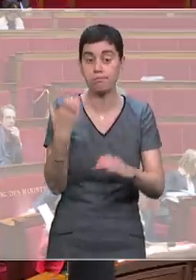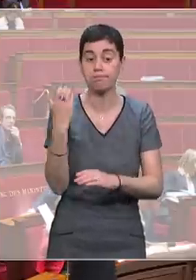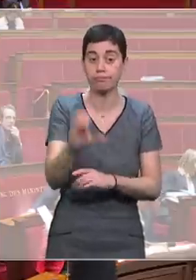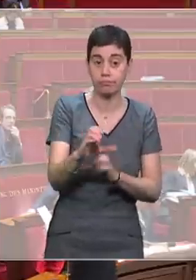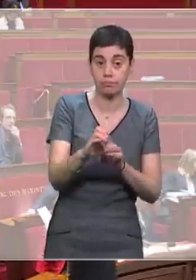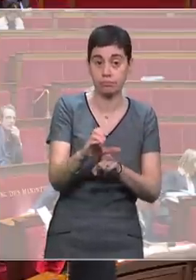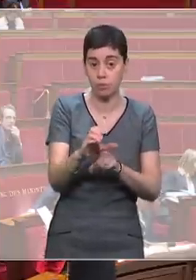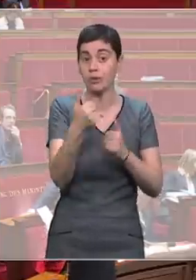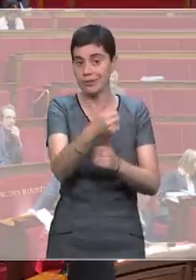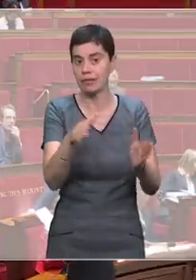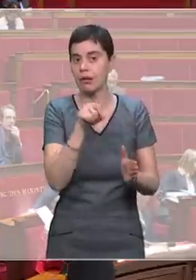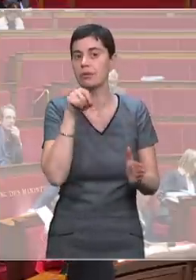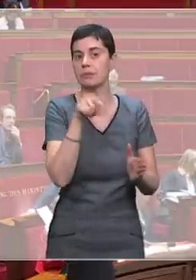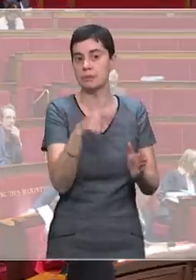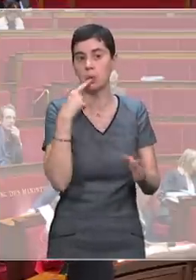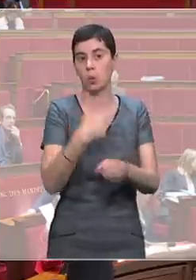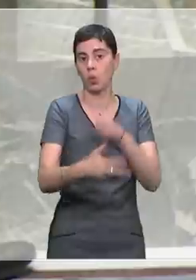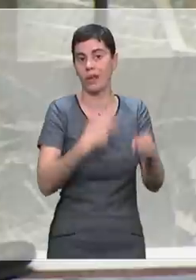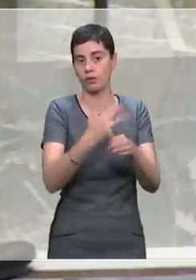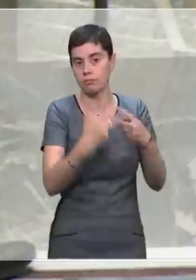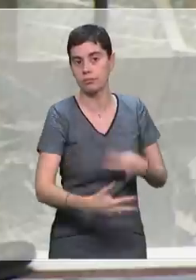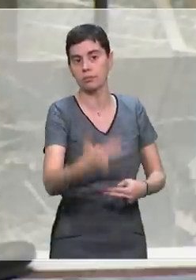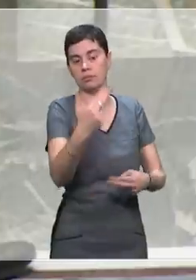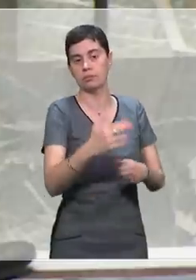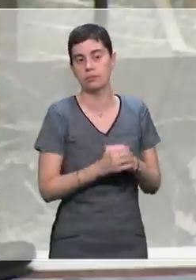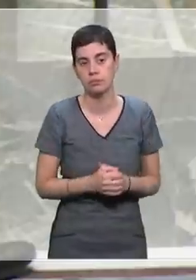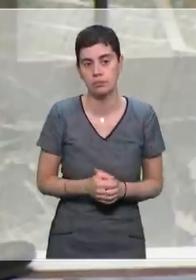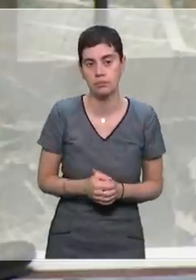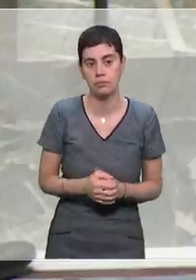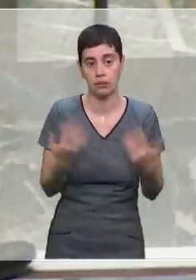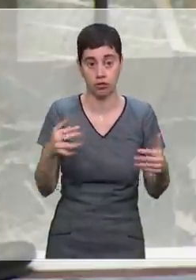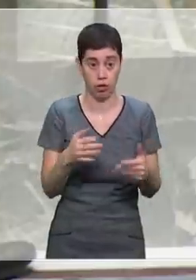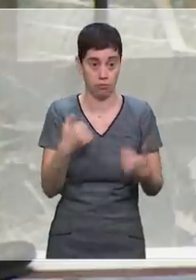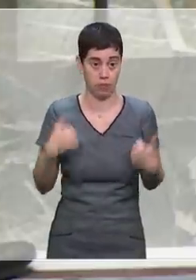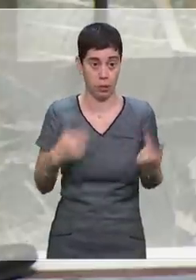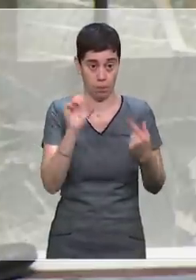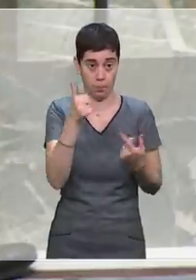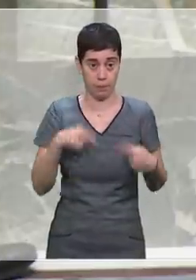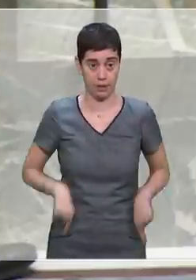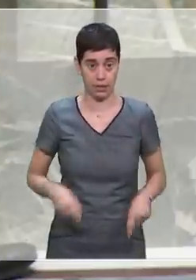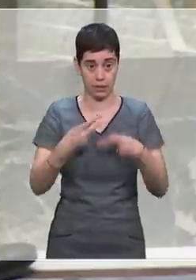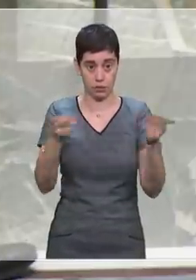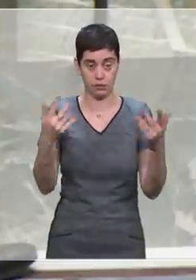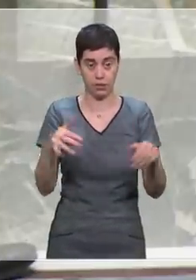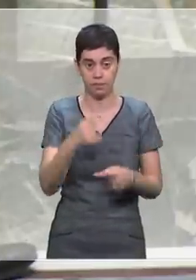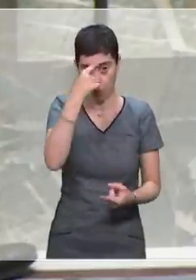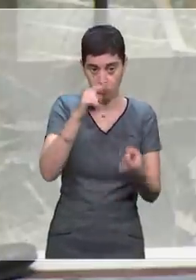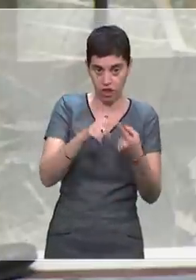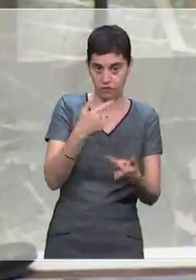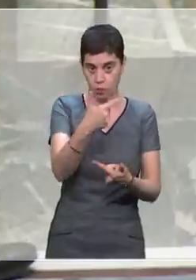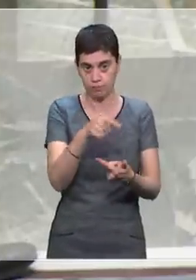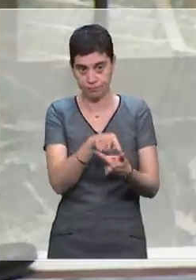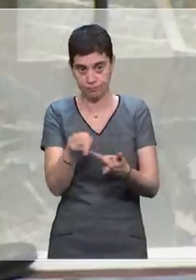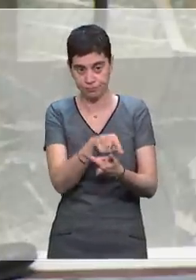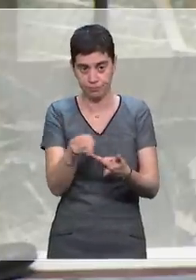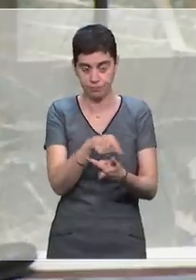au secteur spatial dans les trois prochaines années, tel qu'annoncé par Madame la Première Ministre. Deux objectifs principaux pour ce programme.